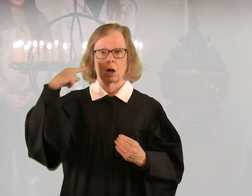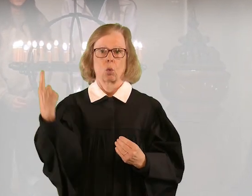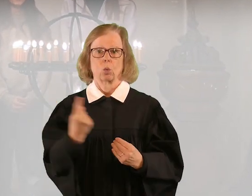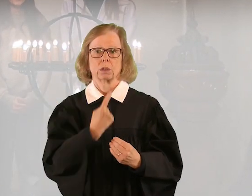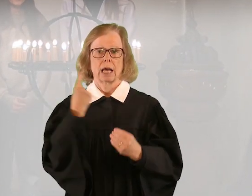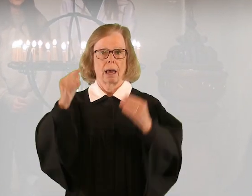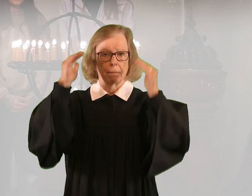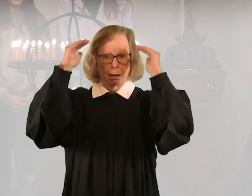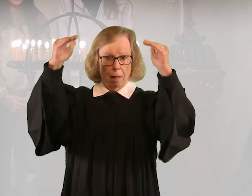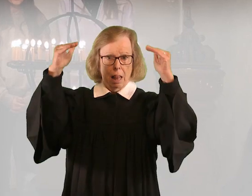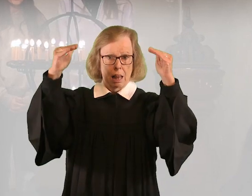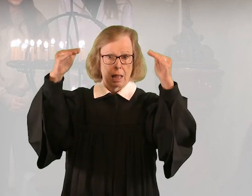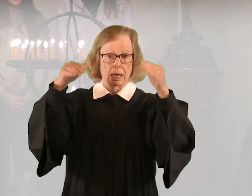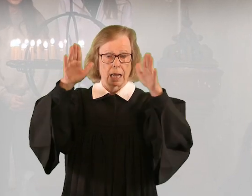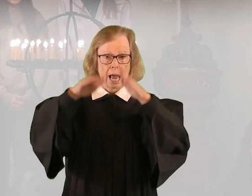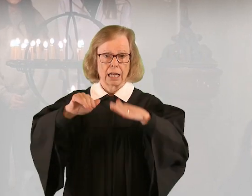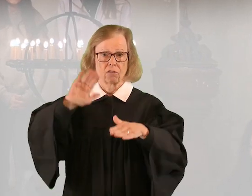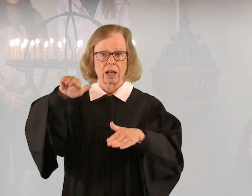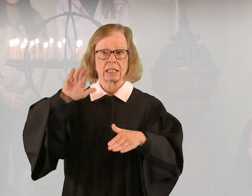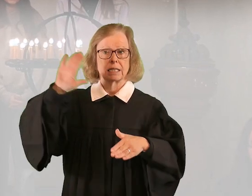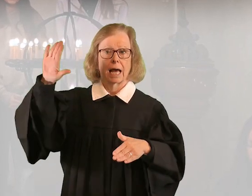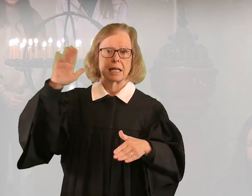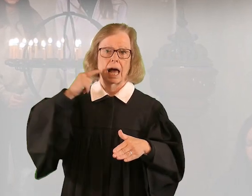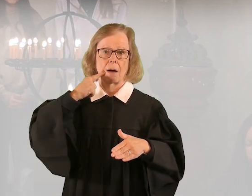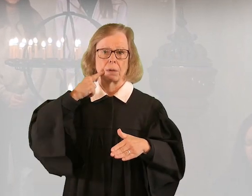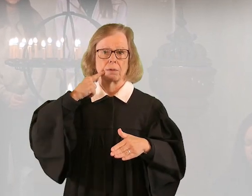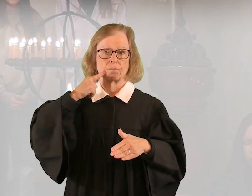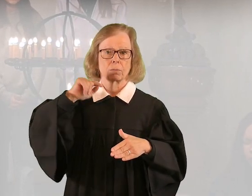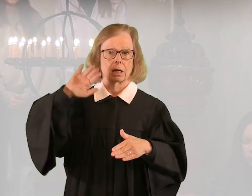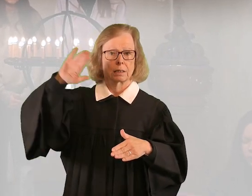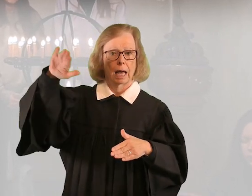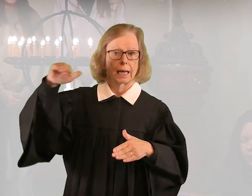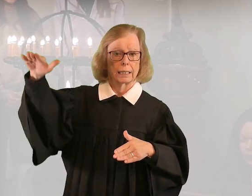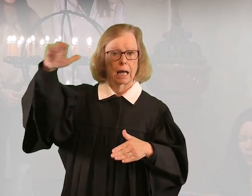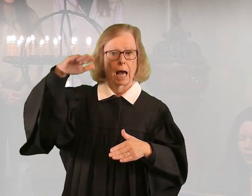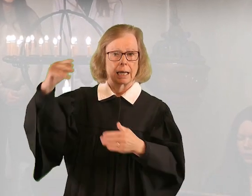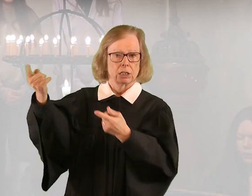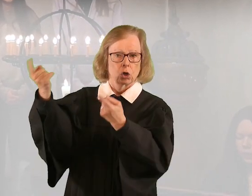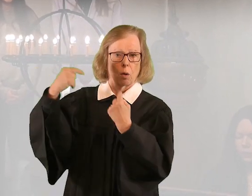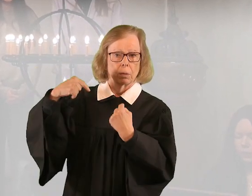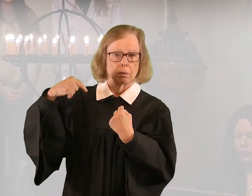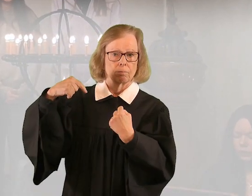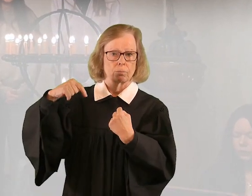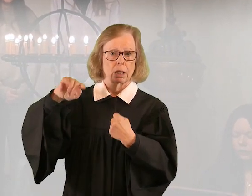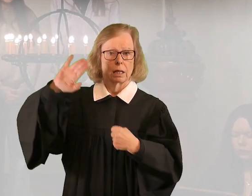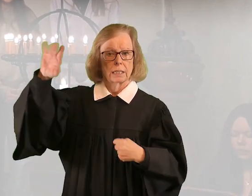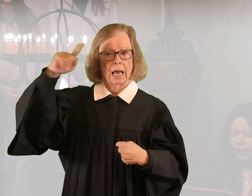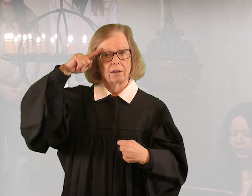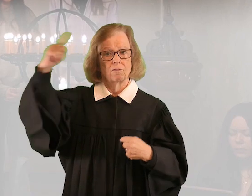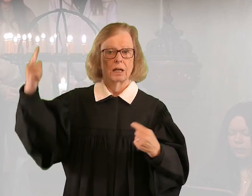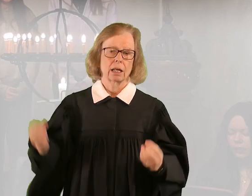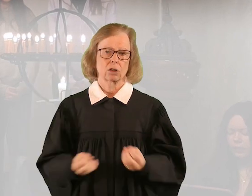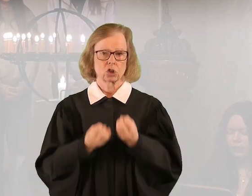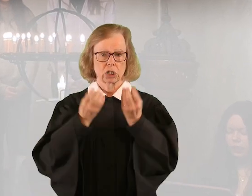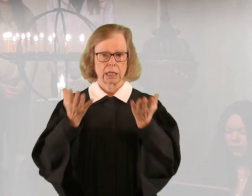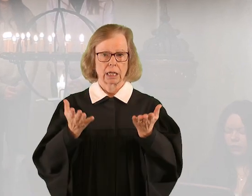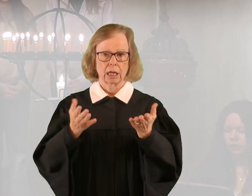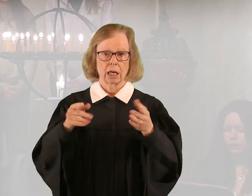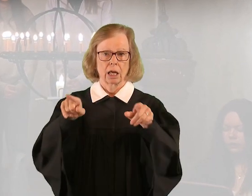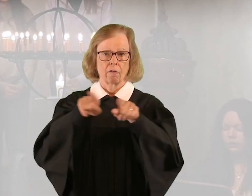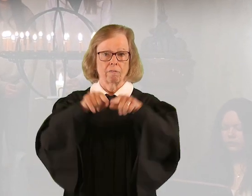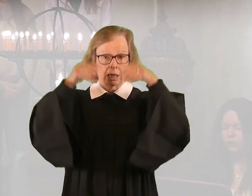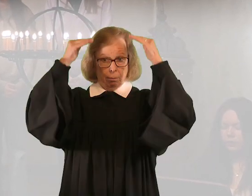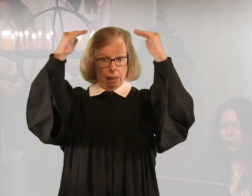unser im Himmel, geheiligt werde dein Name, dein Reich komme, dein Wille